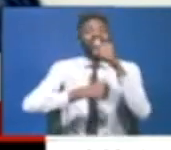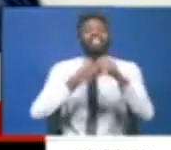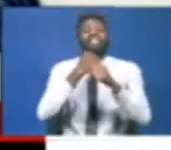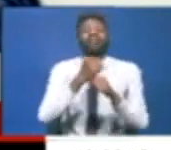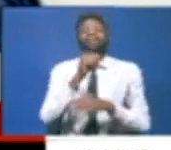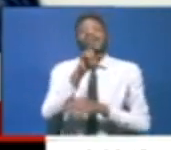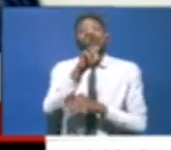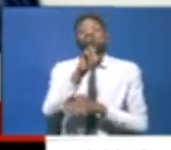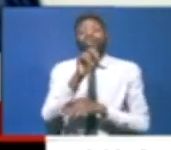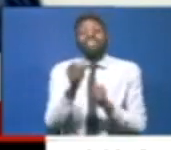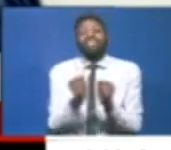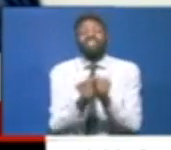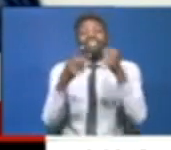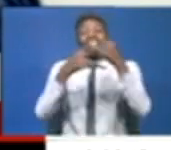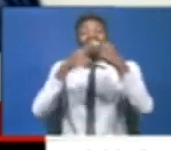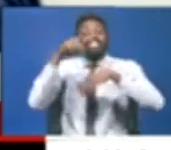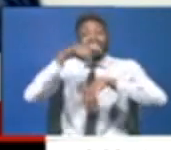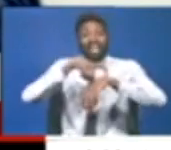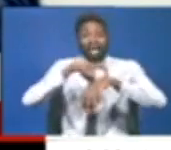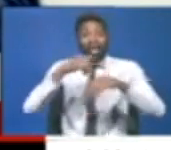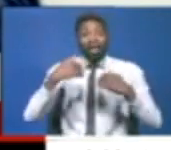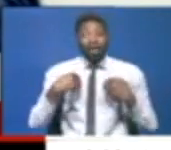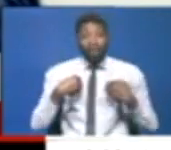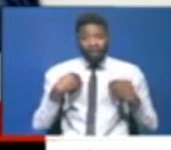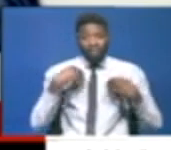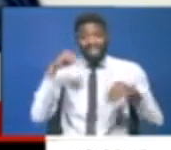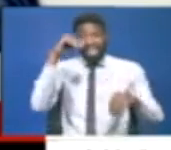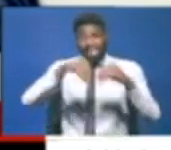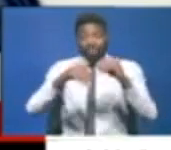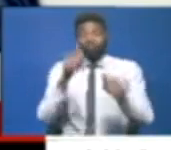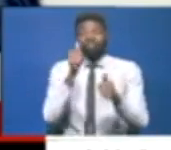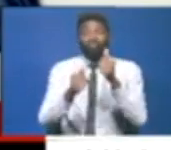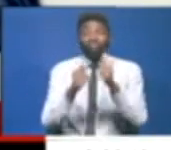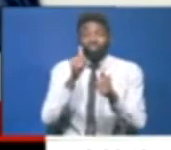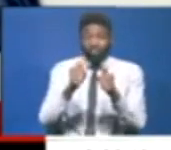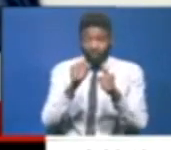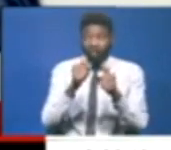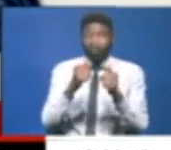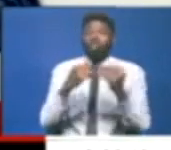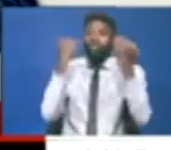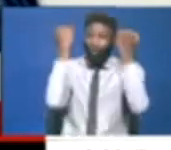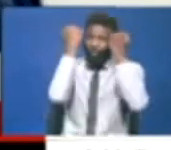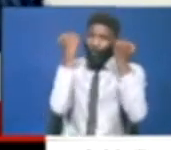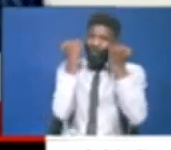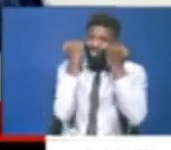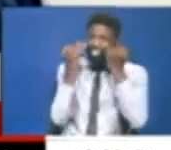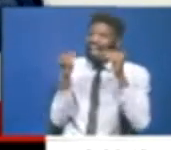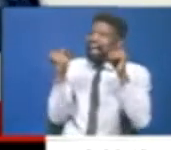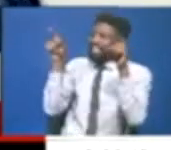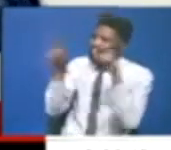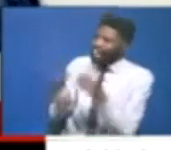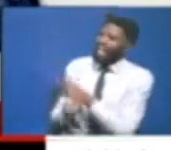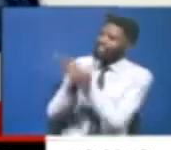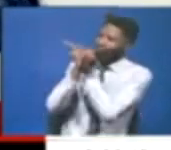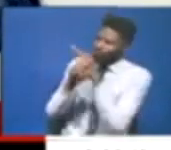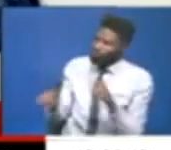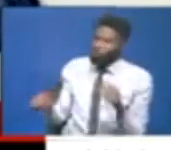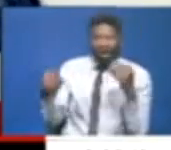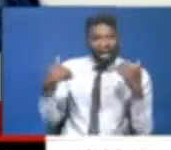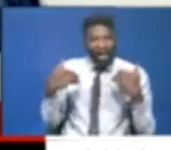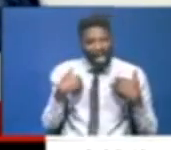ya uchaguzi ulioweza kukataliwa na koti zetu, kulikuwa na mambo kadhaa